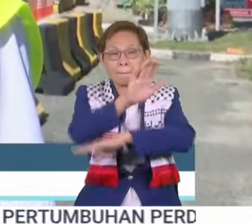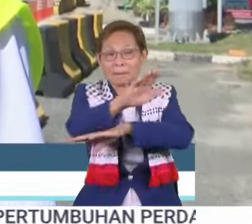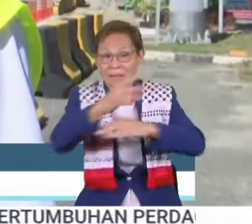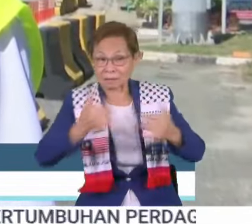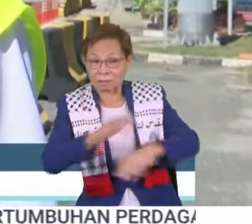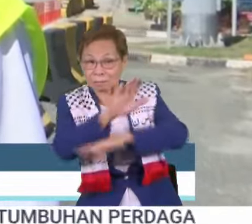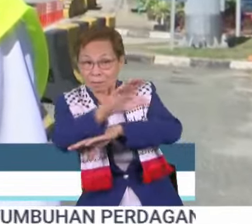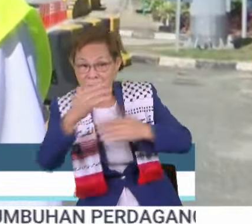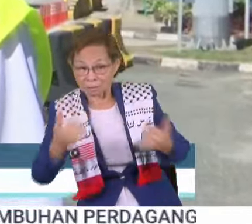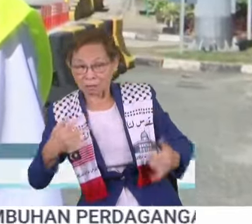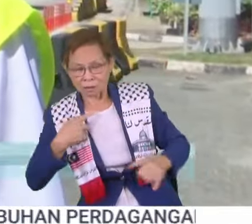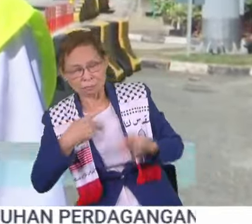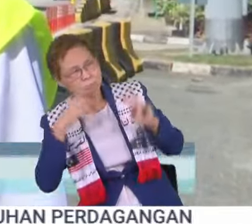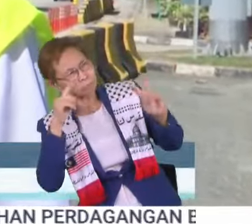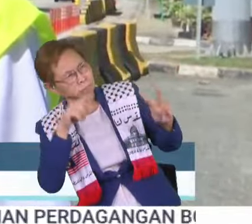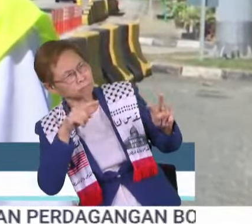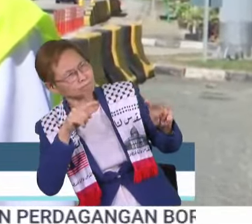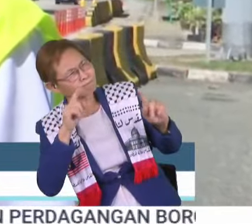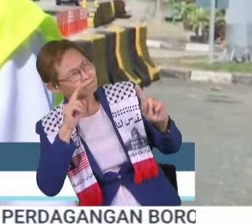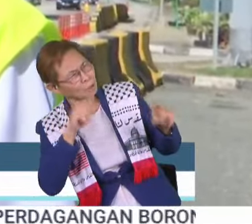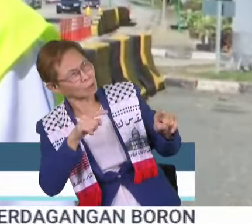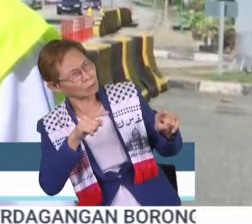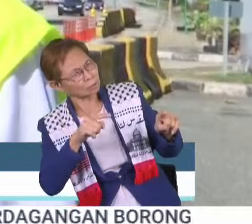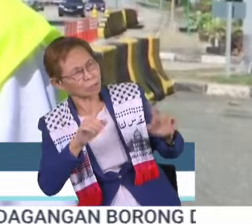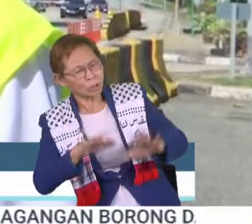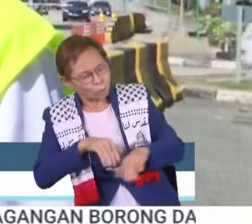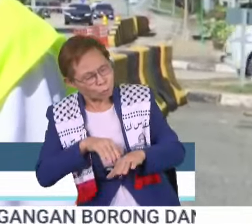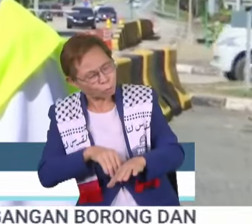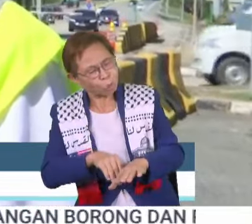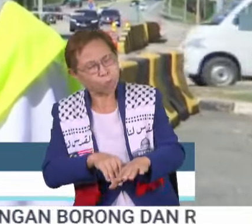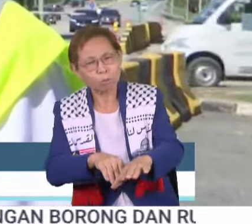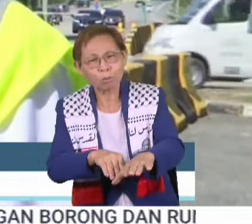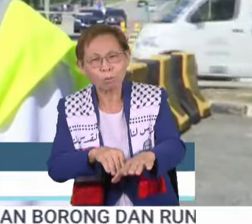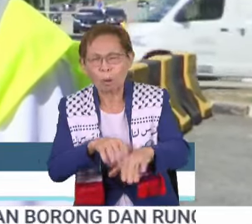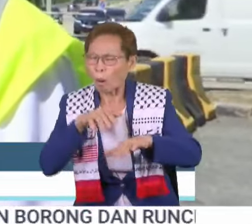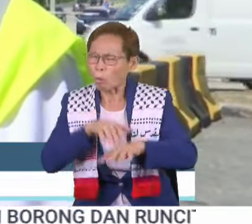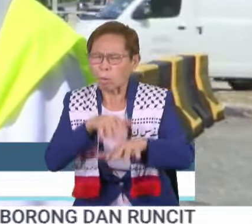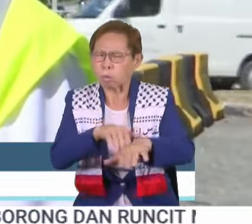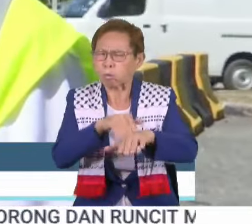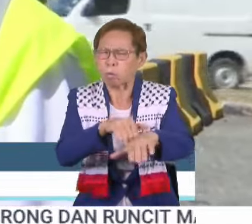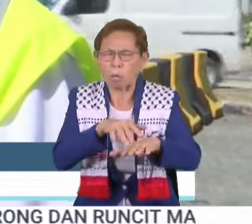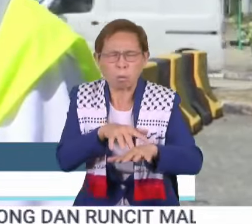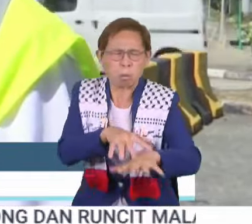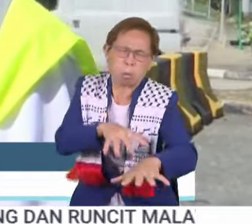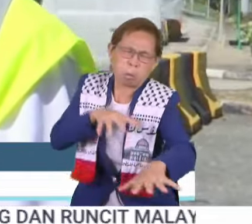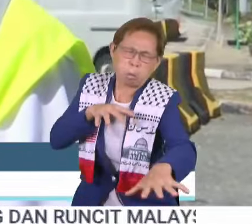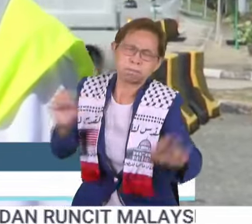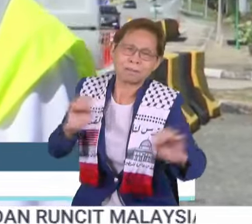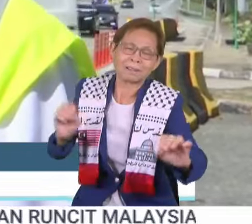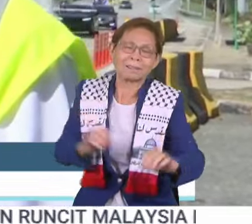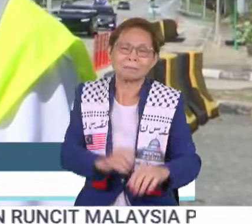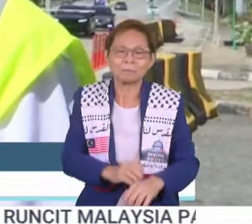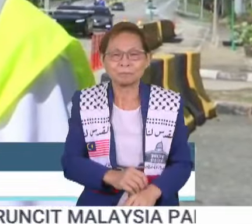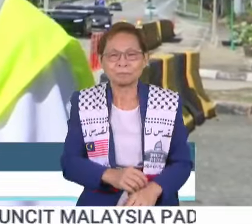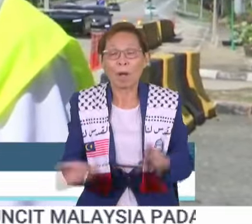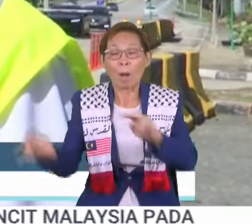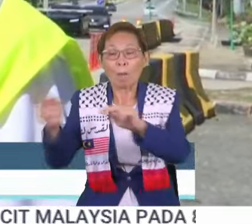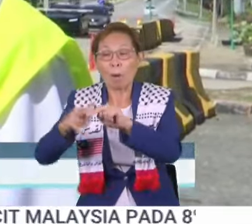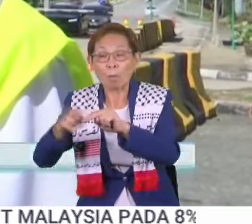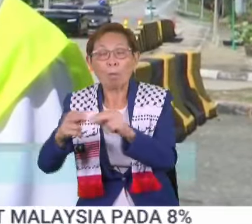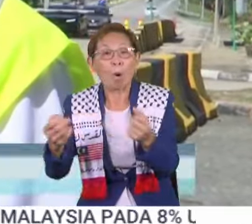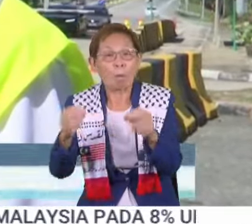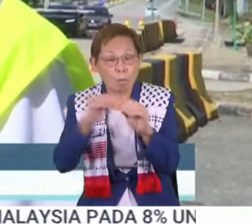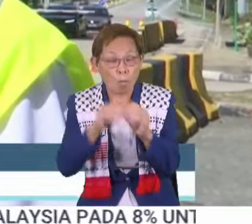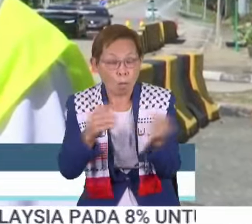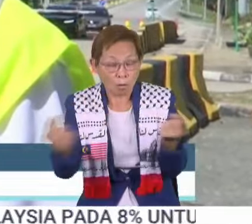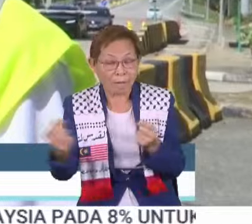ini kita dapat menjangkakan trafik dalam keadaan lancar lah, tiada kesesakan. Cuma ada pertambahan trafik di antara sebuah perai